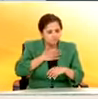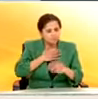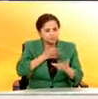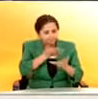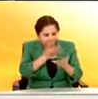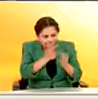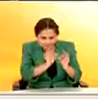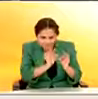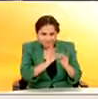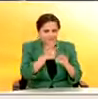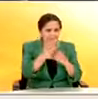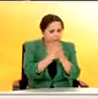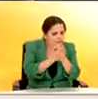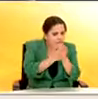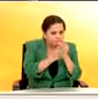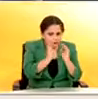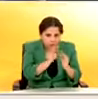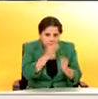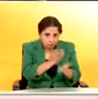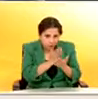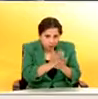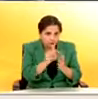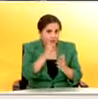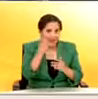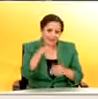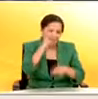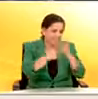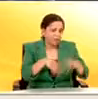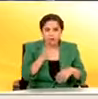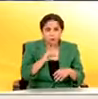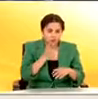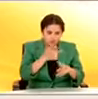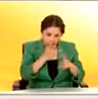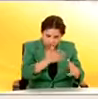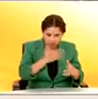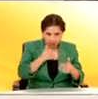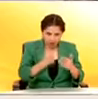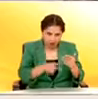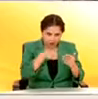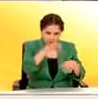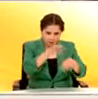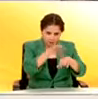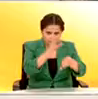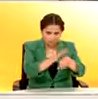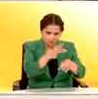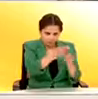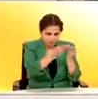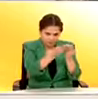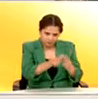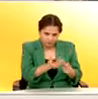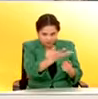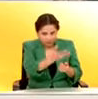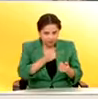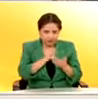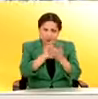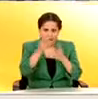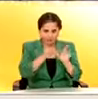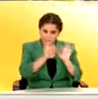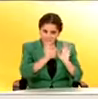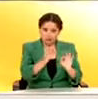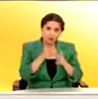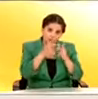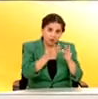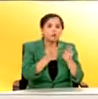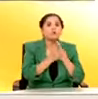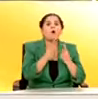हैं, उनसे अनुमति लेते हैं, उन्हें बताते हैं कि आज वे शहद लेने आए हैं।